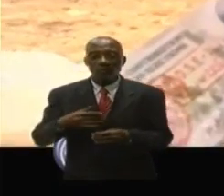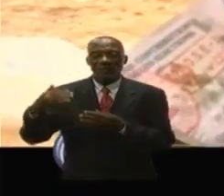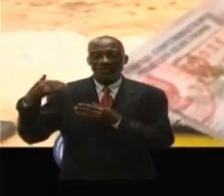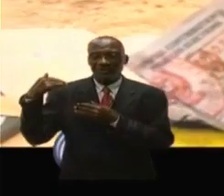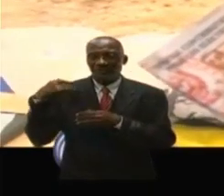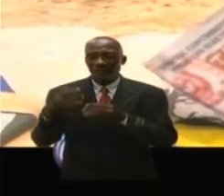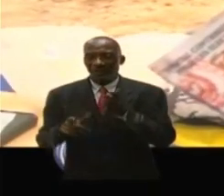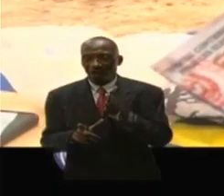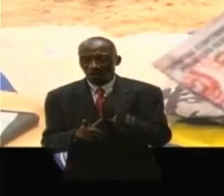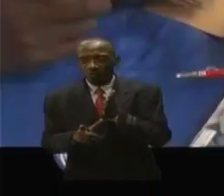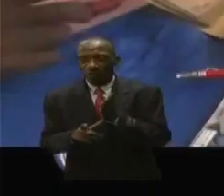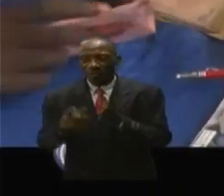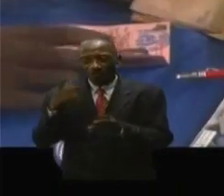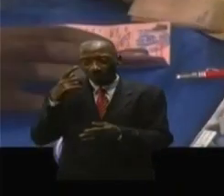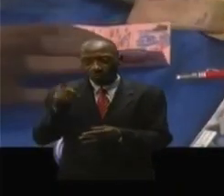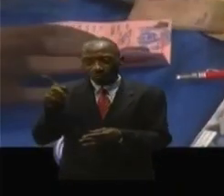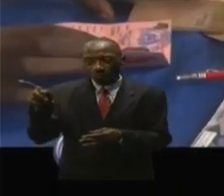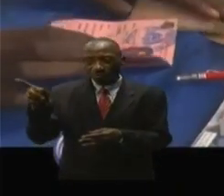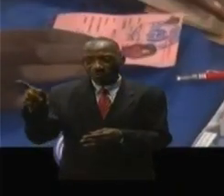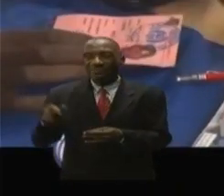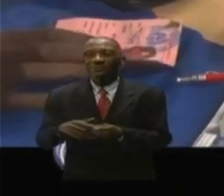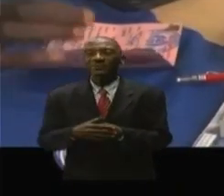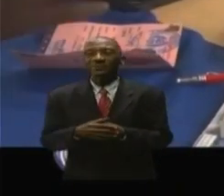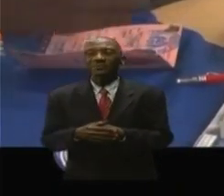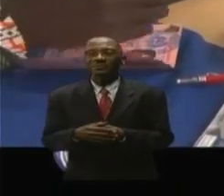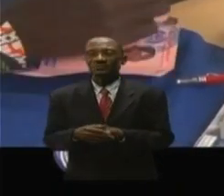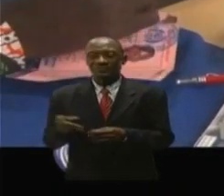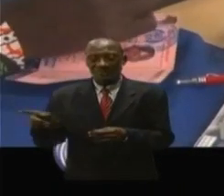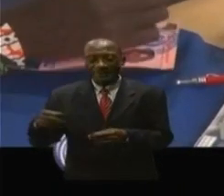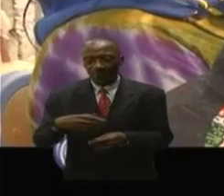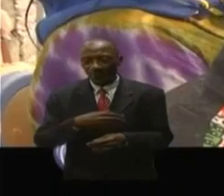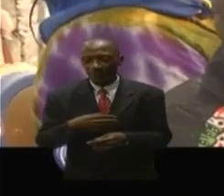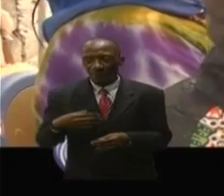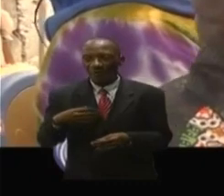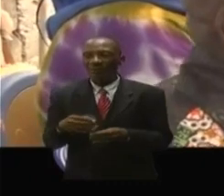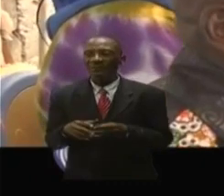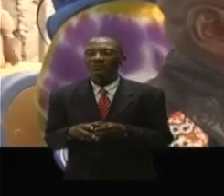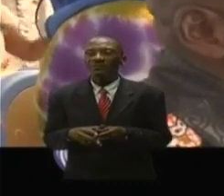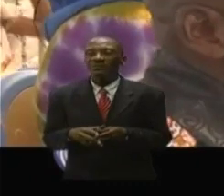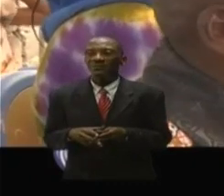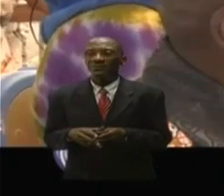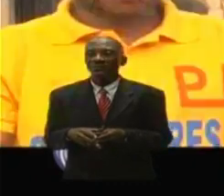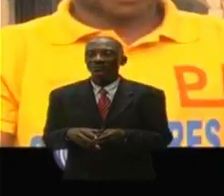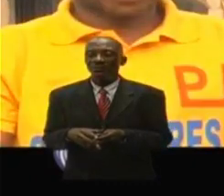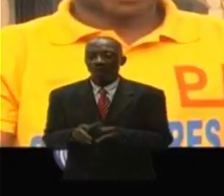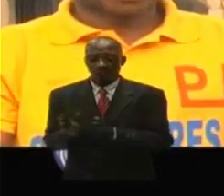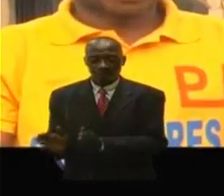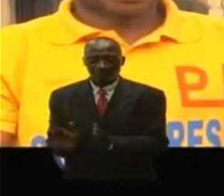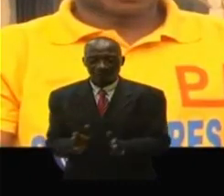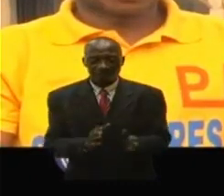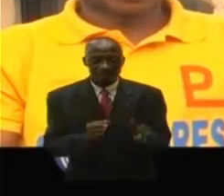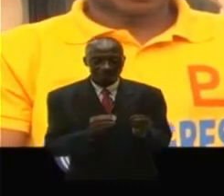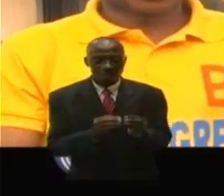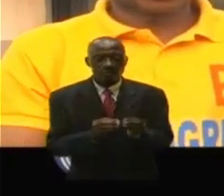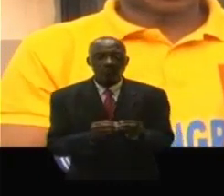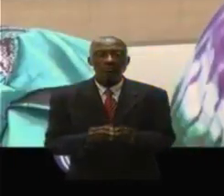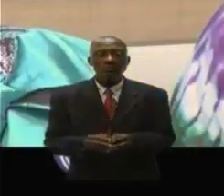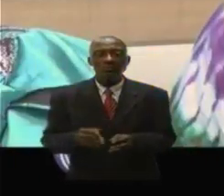Et aujourd'hui, c'était notre tour du Mouamba. Nous avons cotisé pour soutenir nos candidats qui vont postuler aux élections